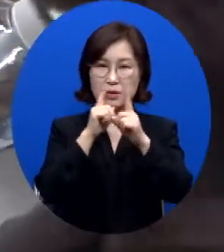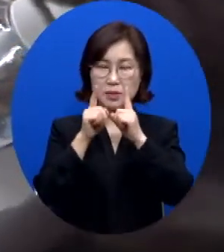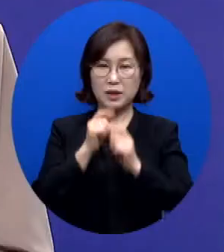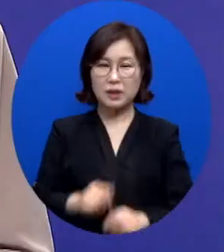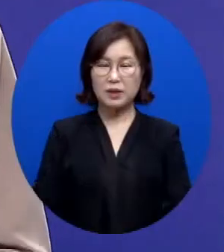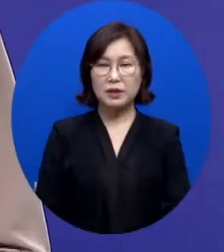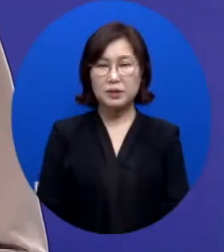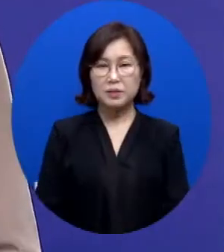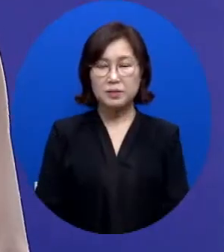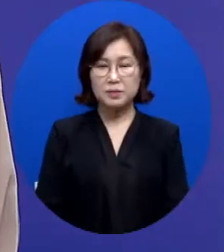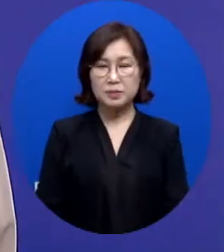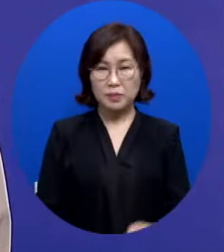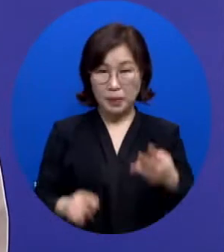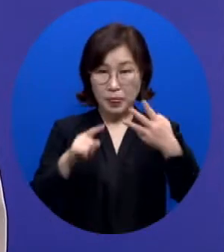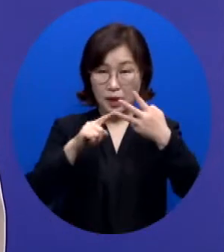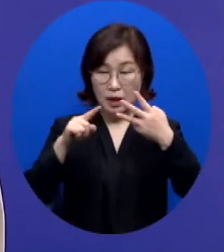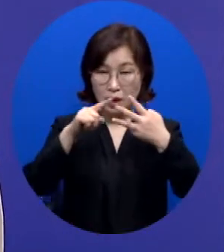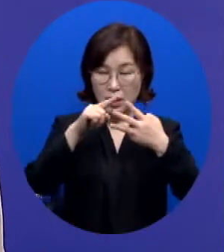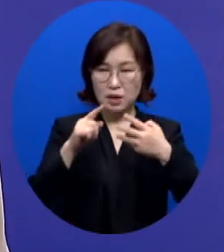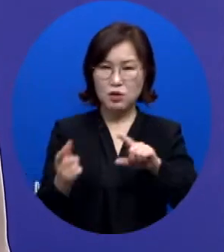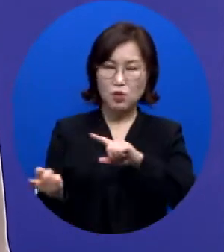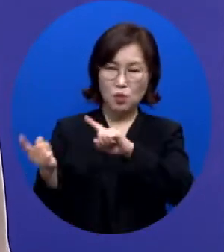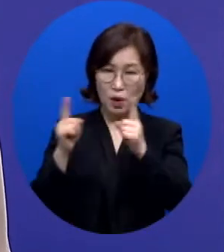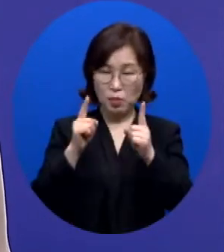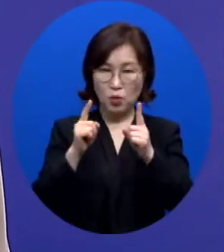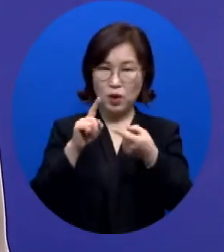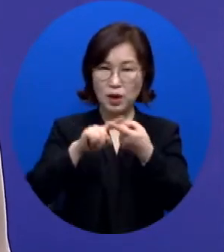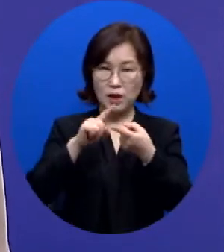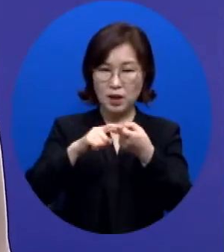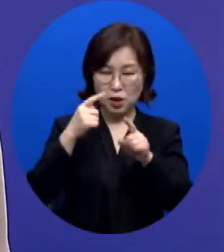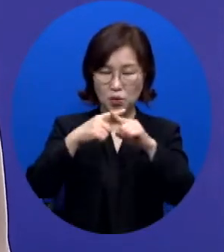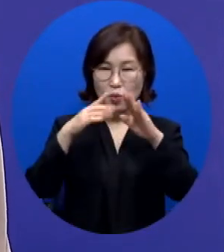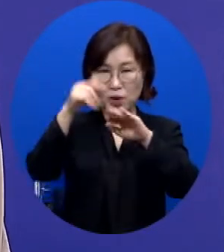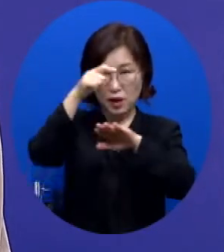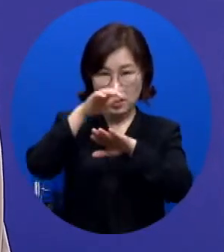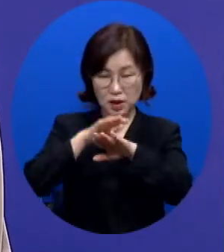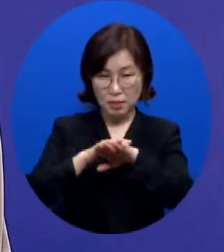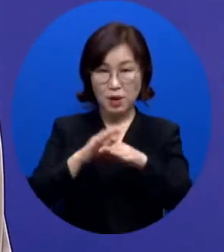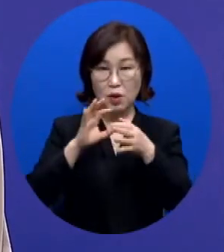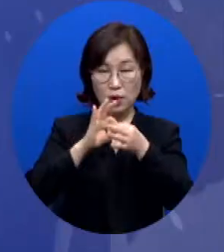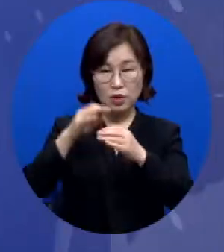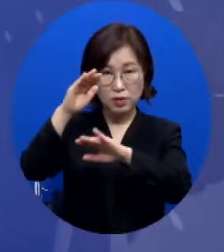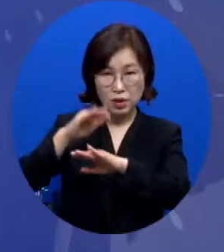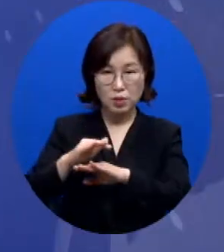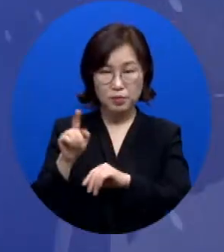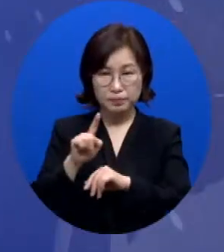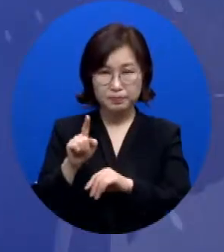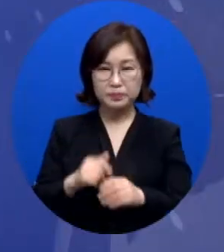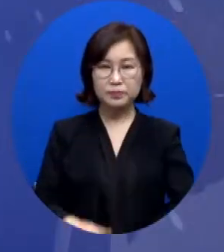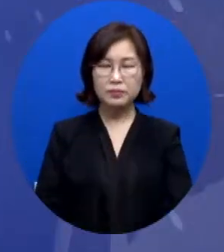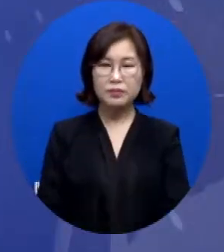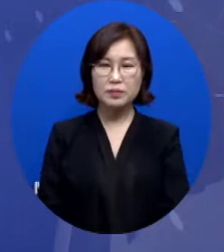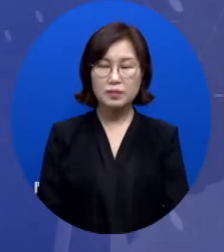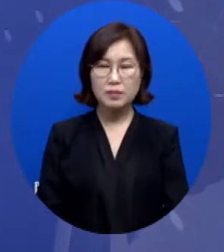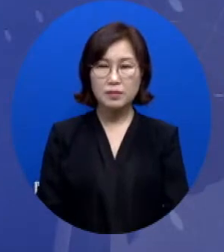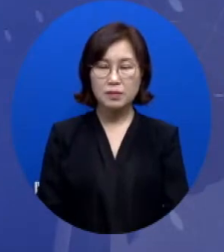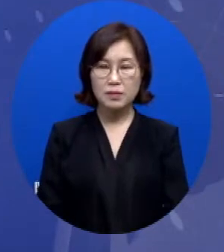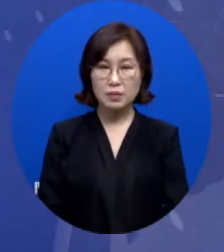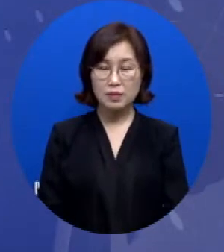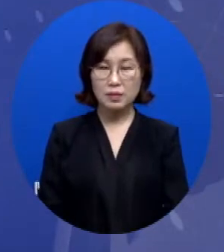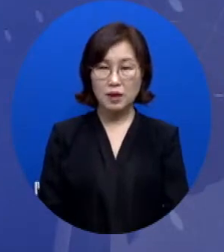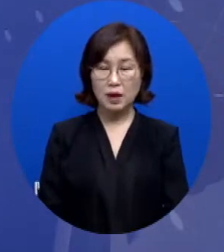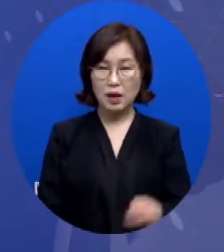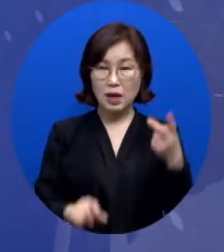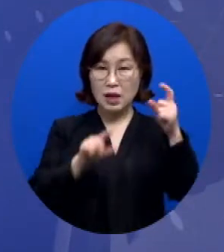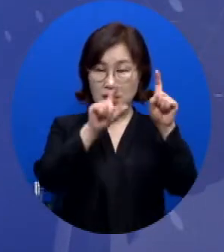네, 그러면 단계적 일상 회복에서 교회들은 예배를 어떻게 드릴 수 있나요? 네, 결론부터 말씀드리면 1일부터